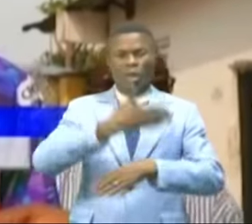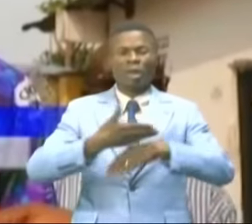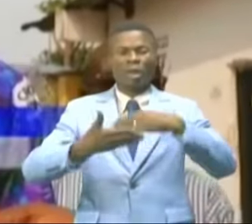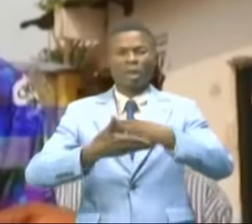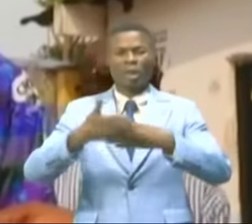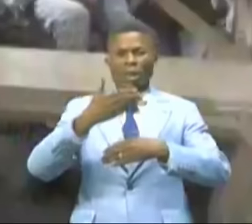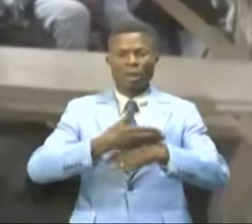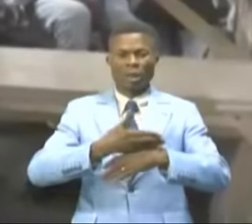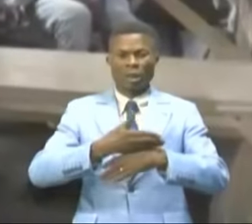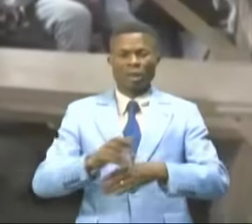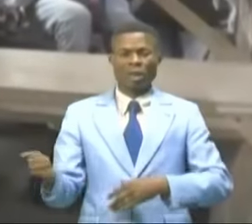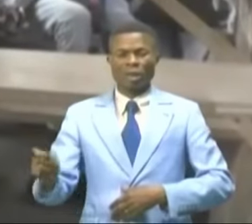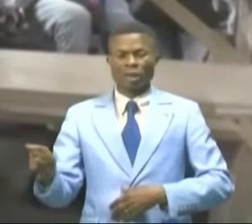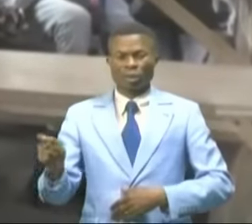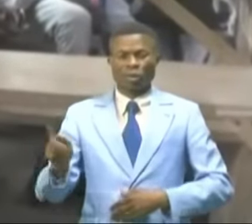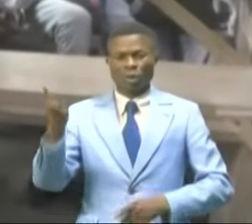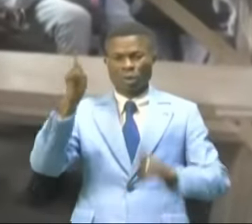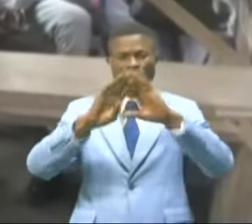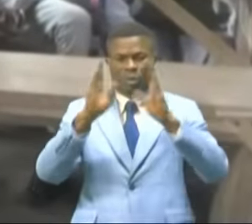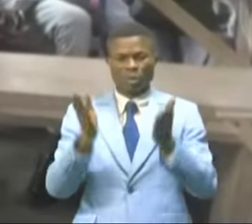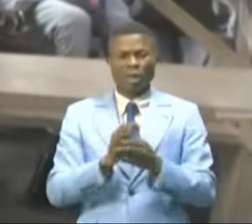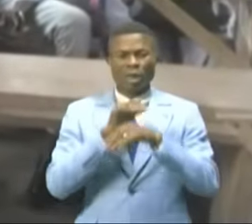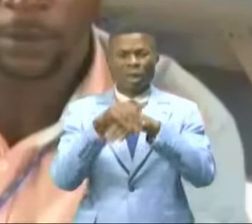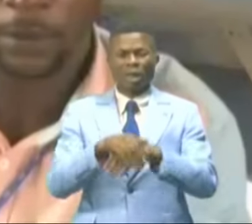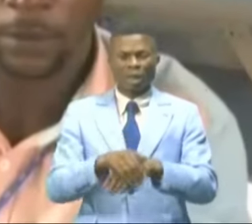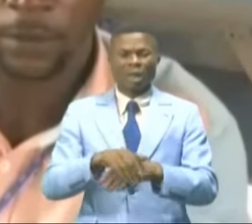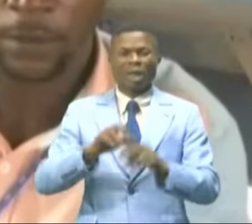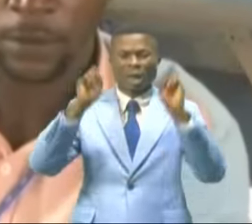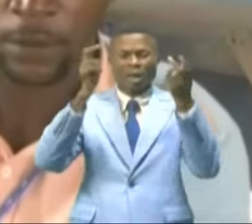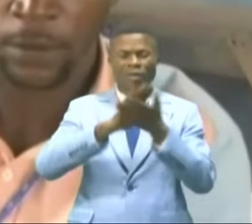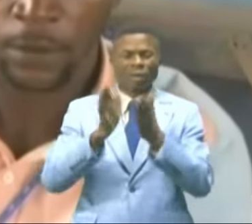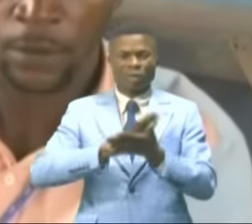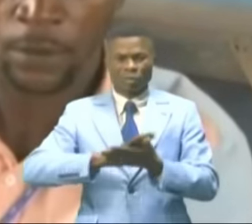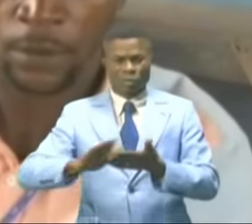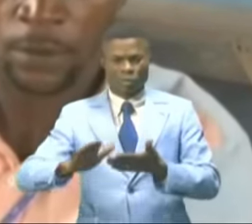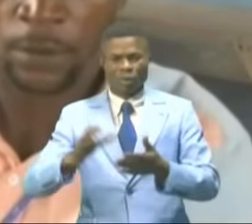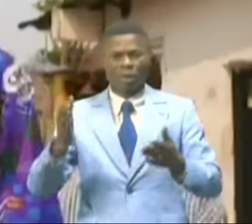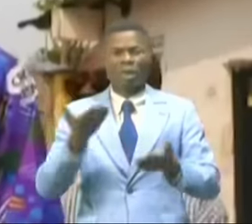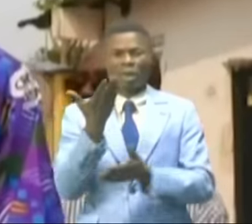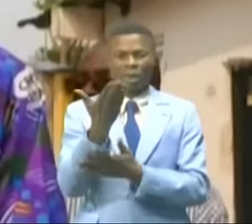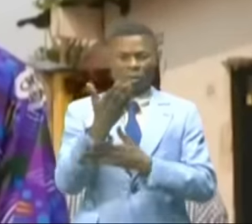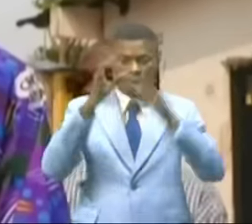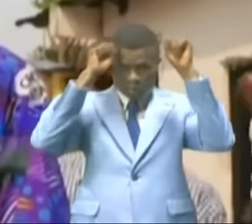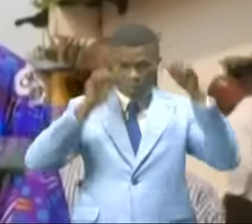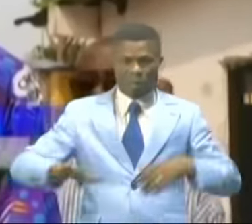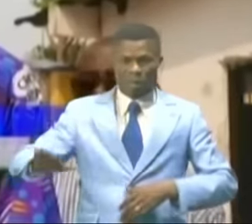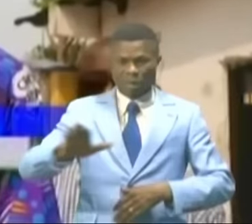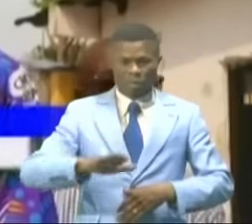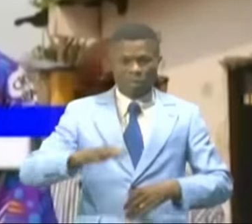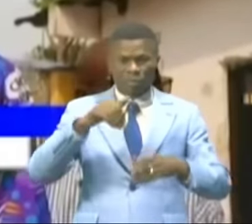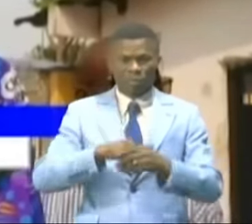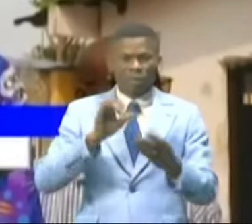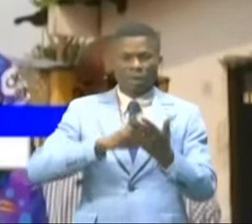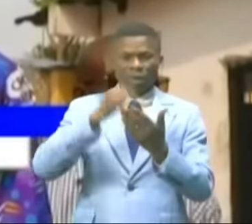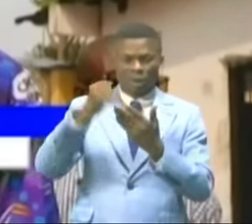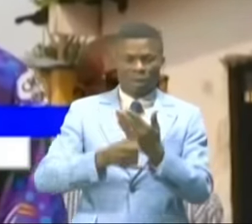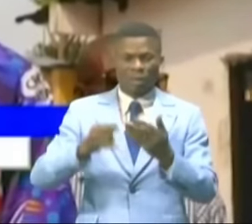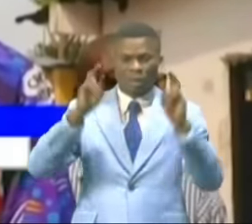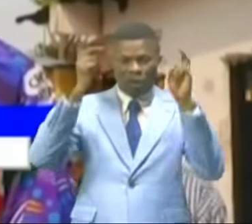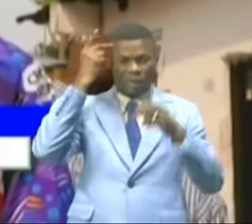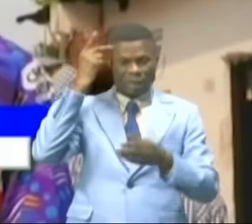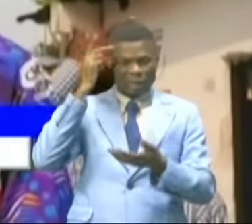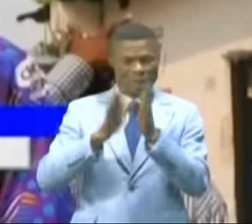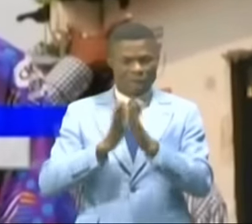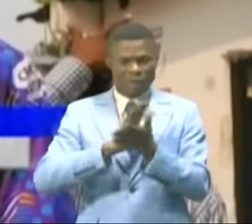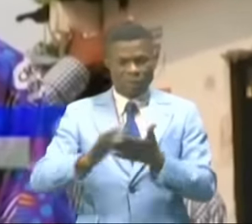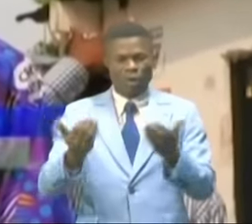de latrines publiques. Ça va contribuer dans l'assainissement que prône le président de la République dans les projets Bopeto. Et nous voulons